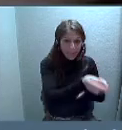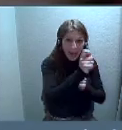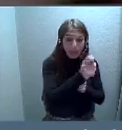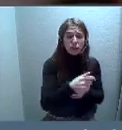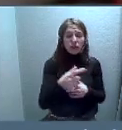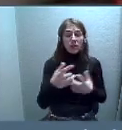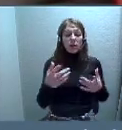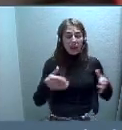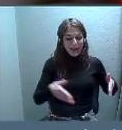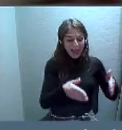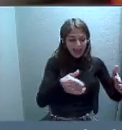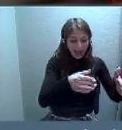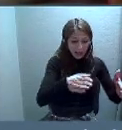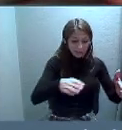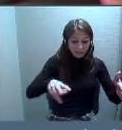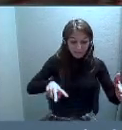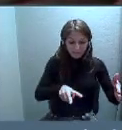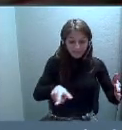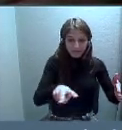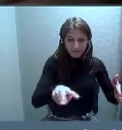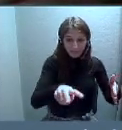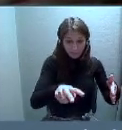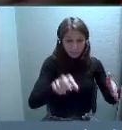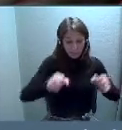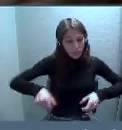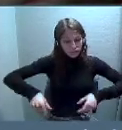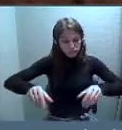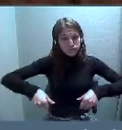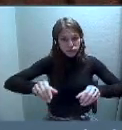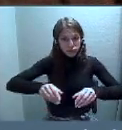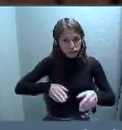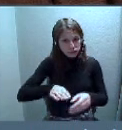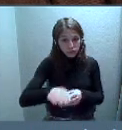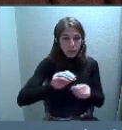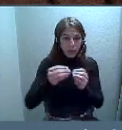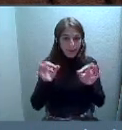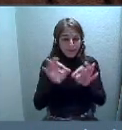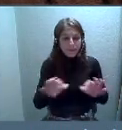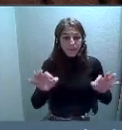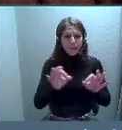canal sur le chemin du halage par les fauteuils roulants, et aussi